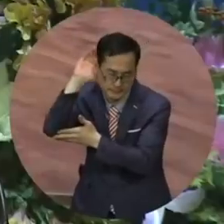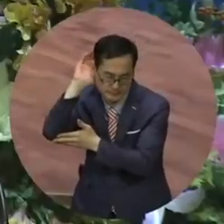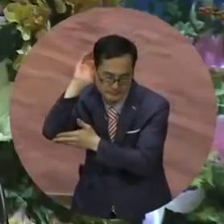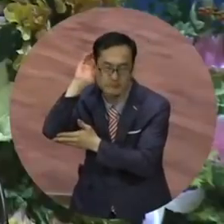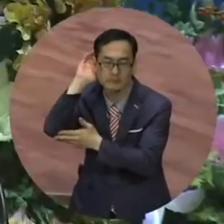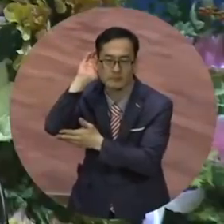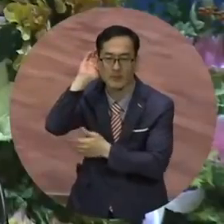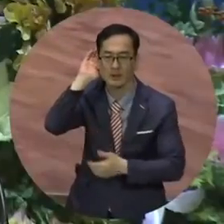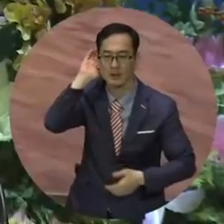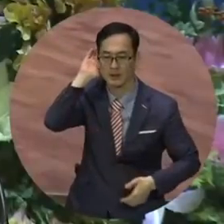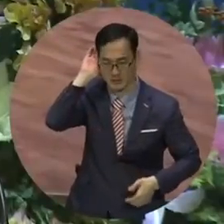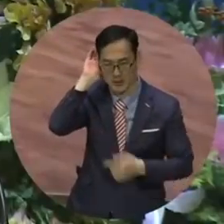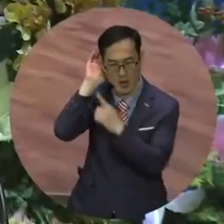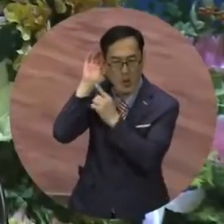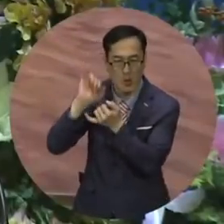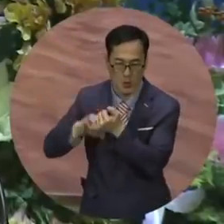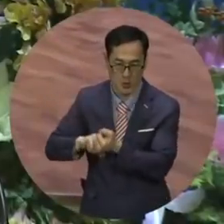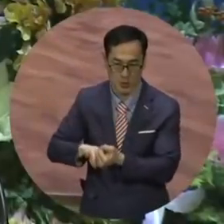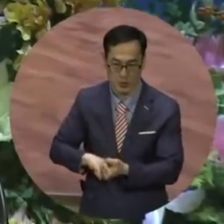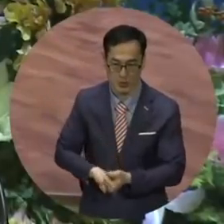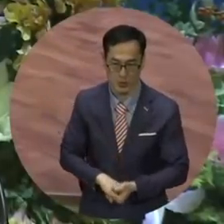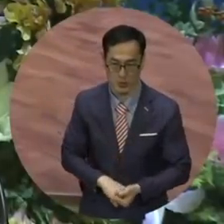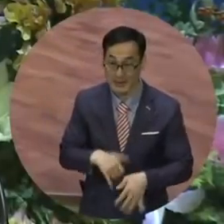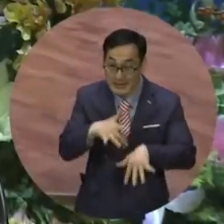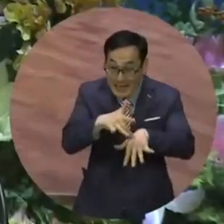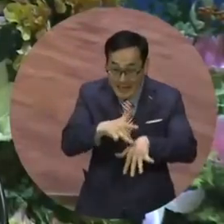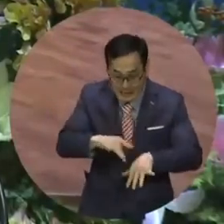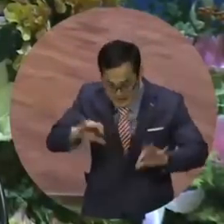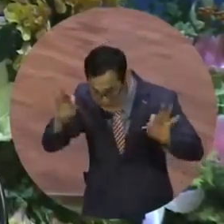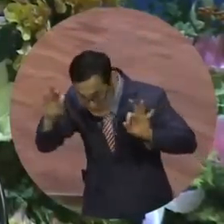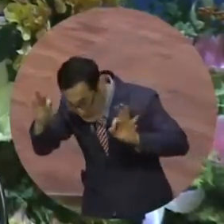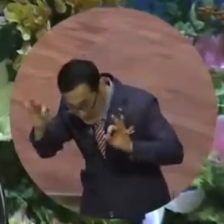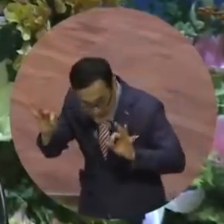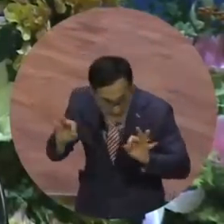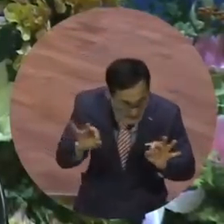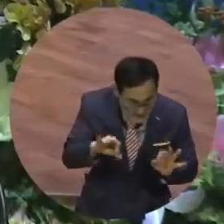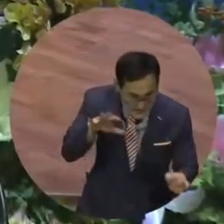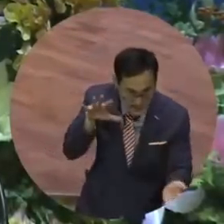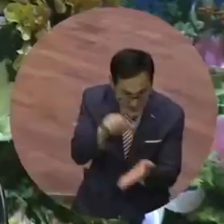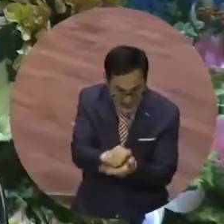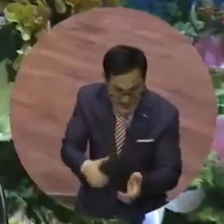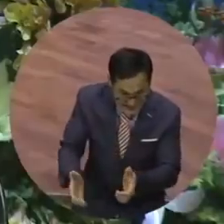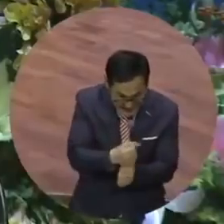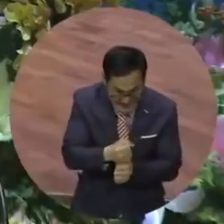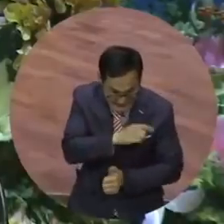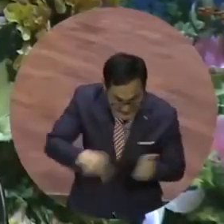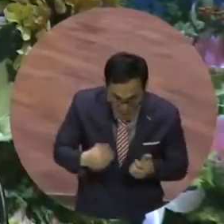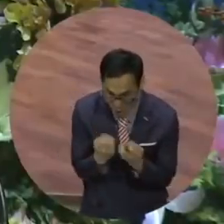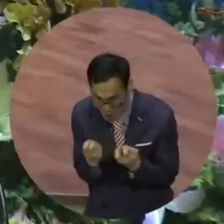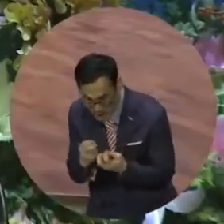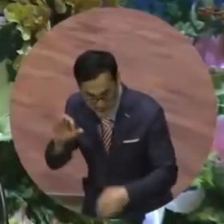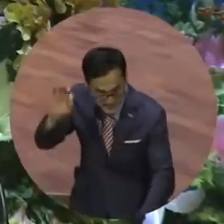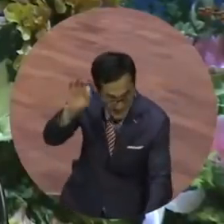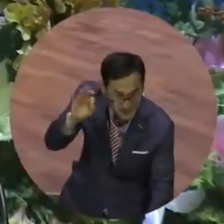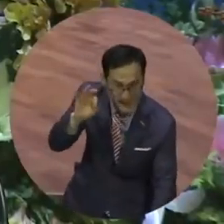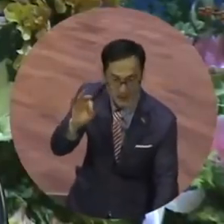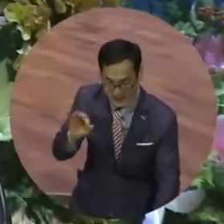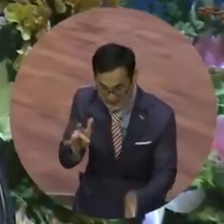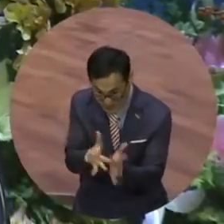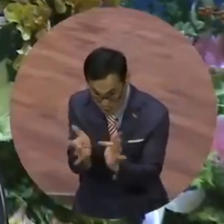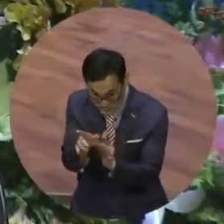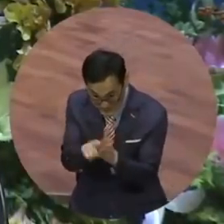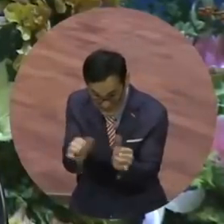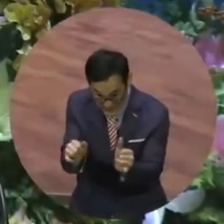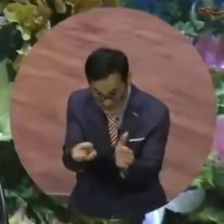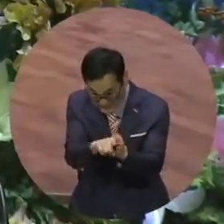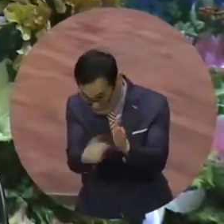우는 사자같이 돌아다니면서 삼귀자를 찾아마 상처받도록 시험 주도록 낙심하도록 원수 맺도록 계속